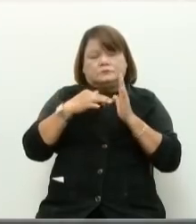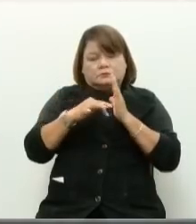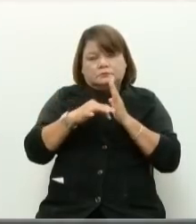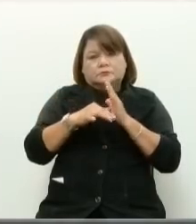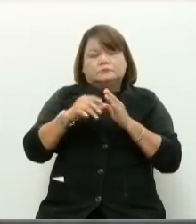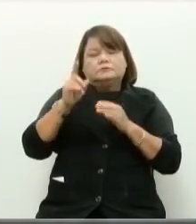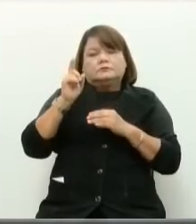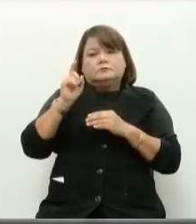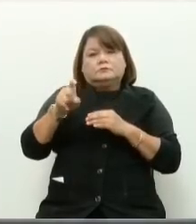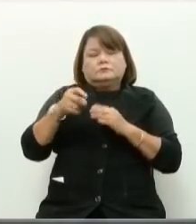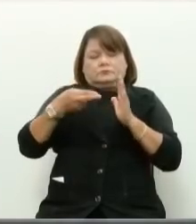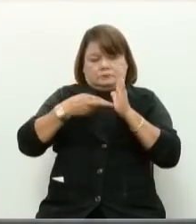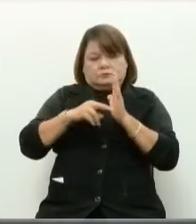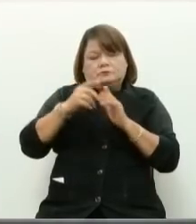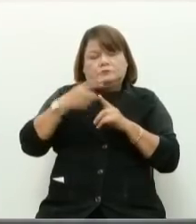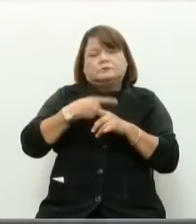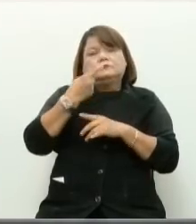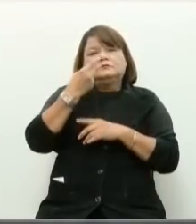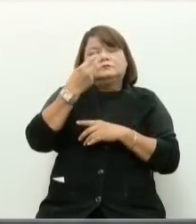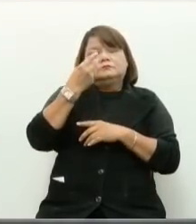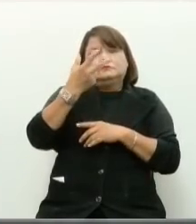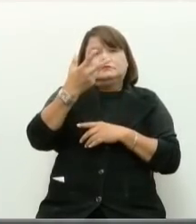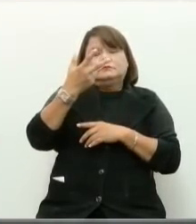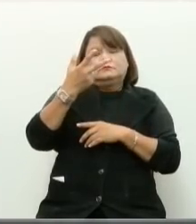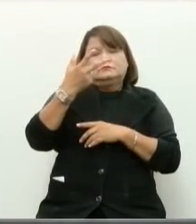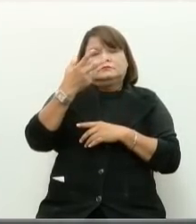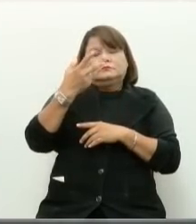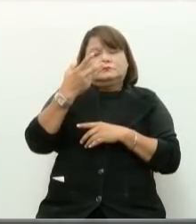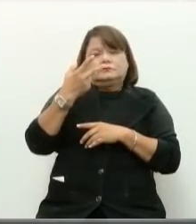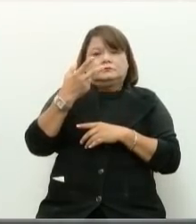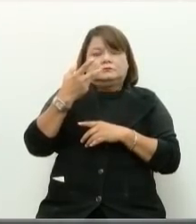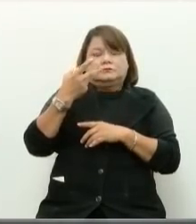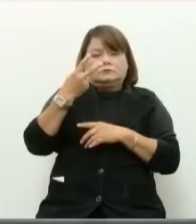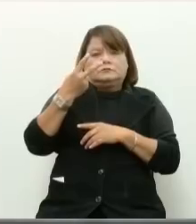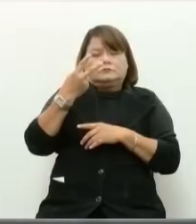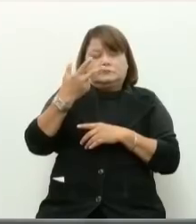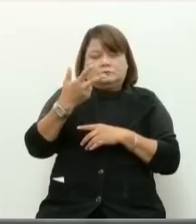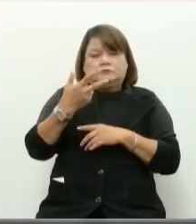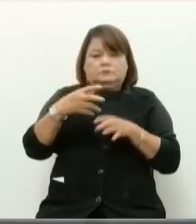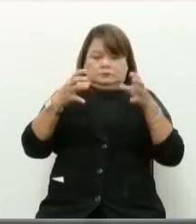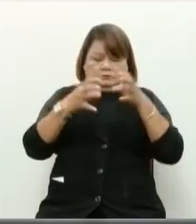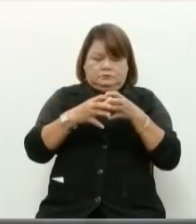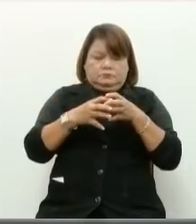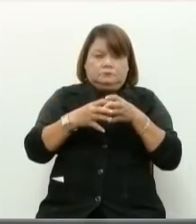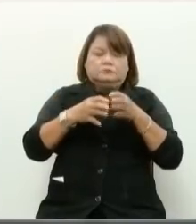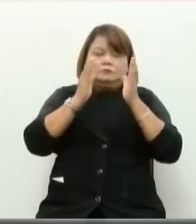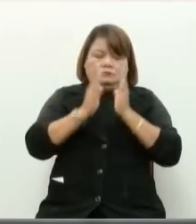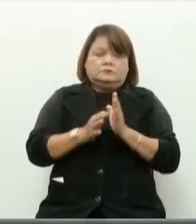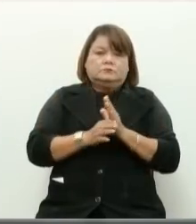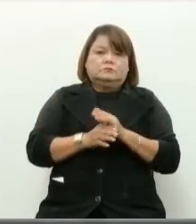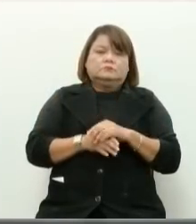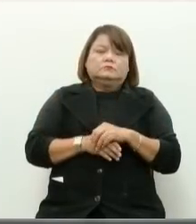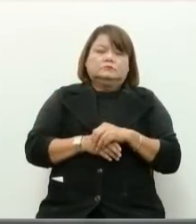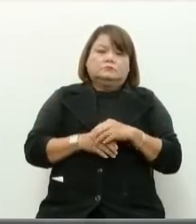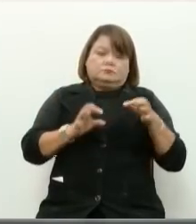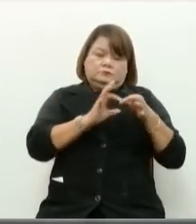ก็ต้นมีนาหรือกุมภามีนานะครับนี่ก็คือได้องคณะบุคคลเพราะฉะนั้นองคณะบุคคลกับ DPA มันก็จะเชื่อมโย